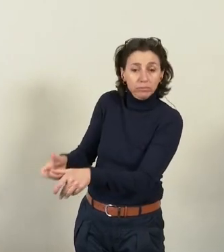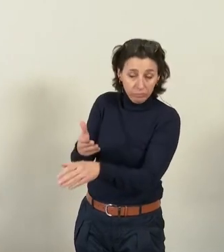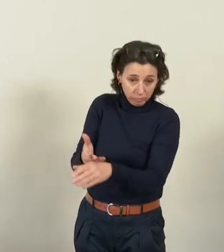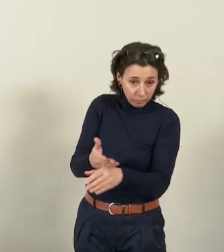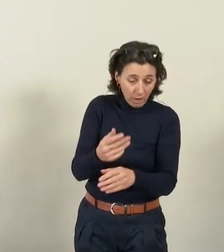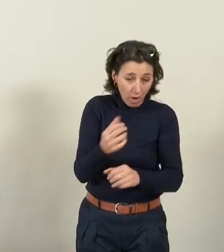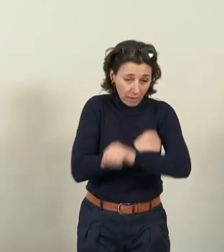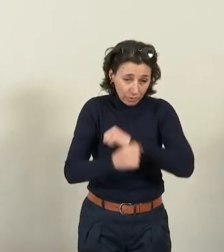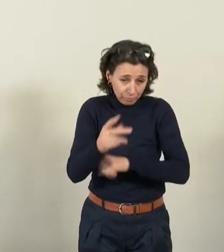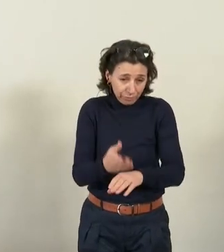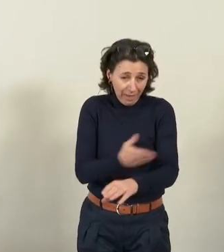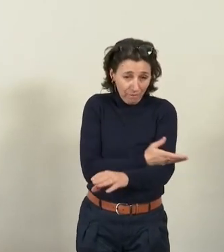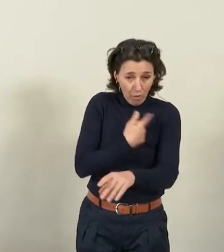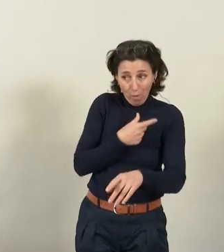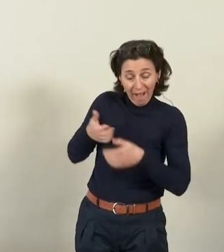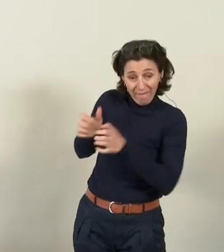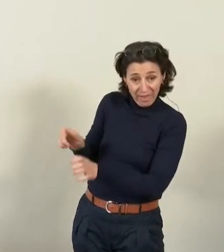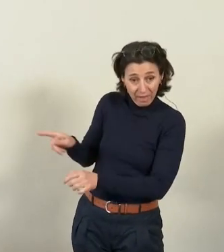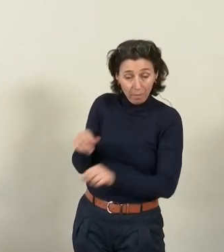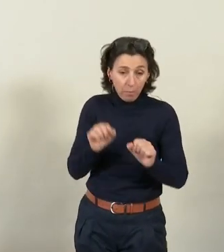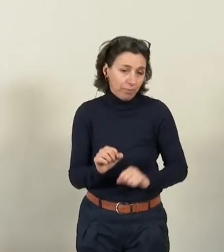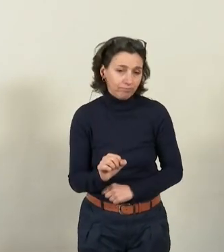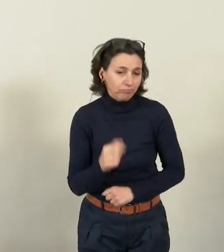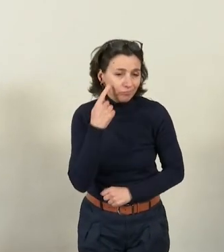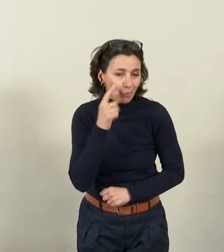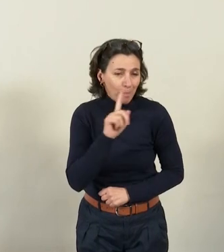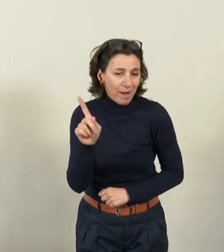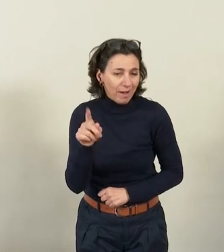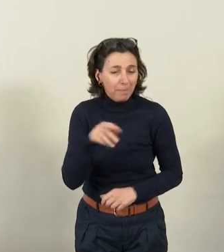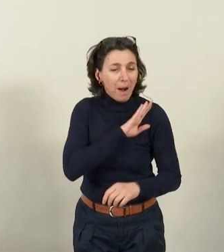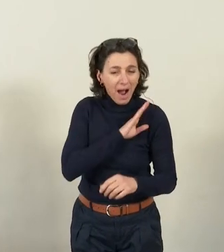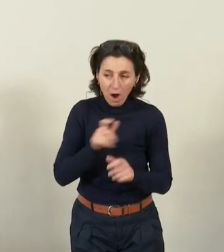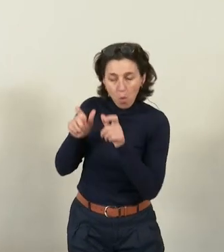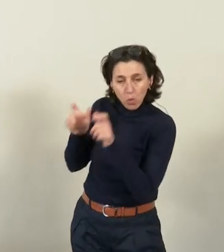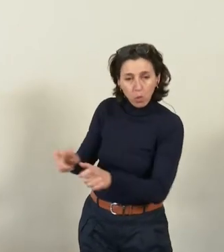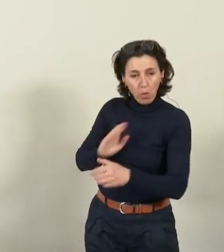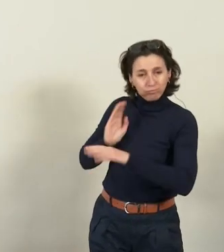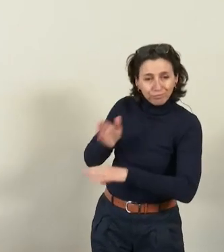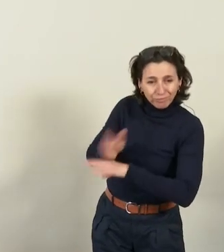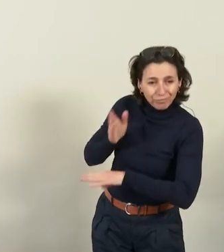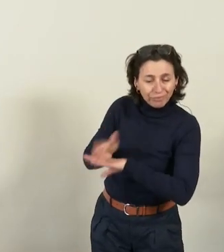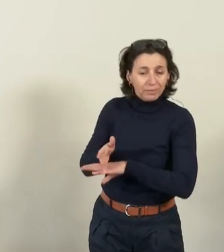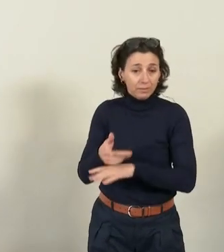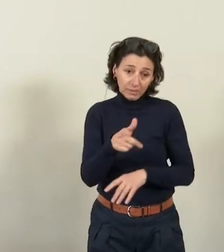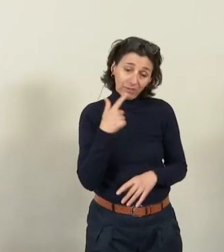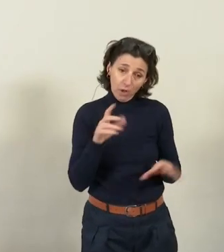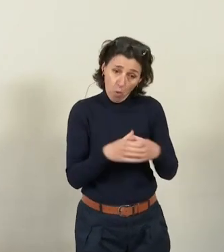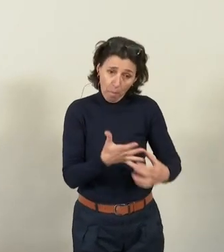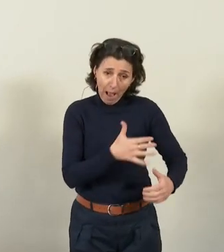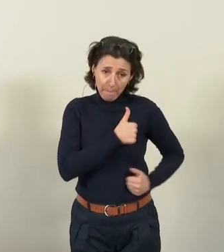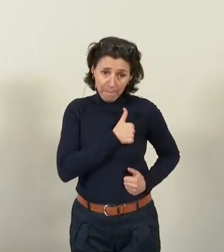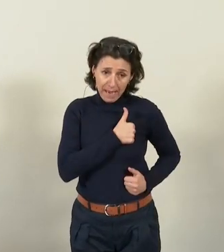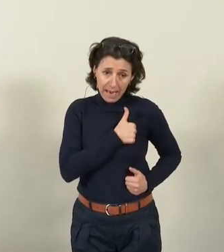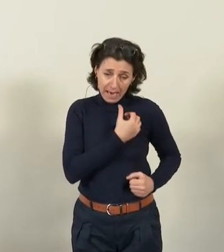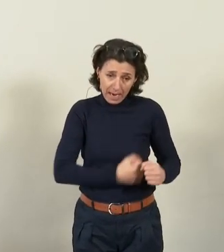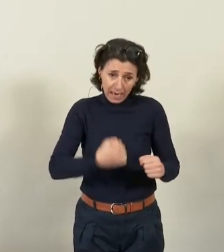parce que je pense que ça demande des contrôle et des et des et des actions très différentes à moins de créer une armée pour étudier tous